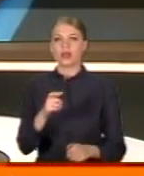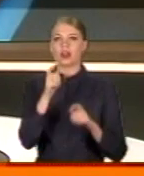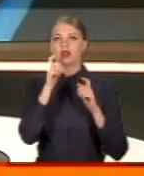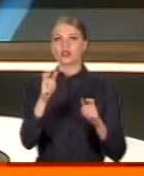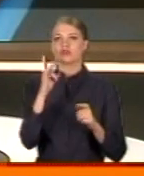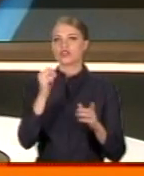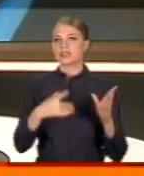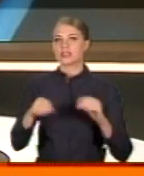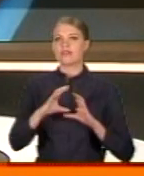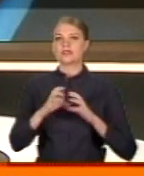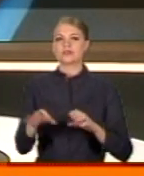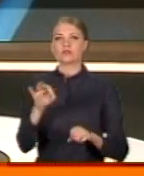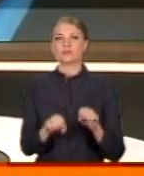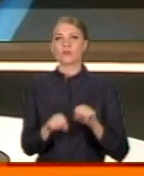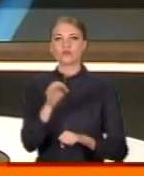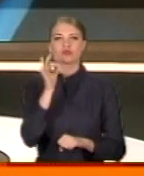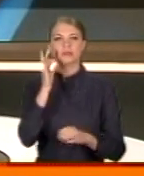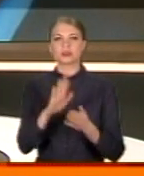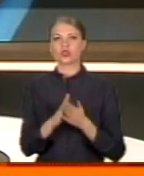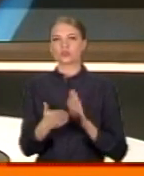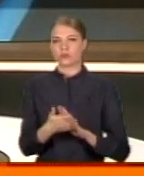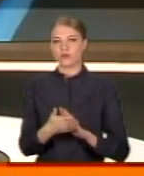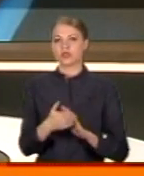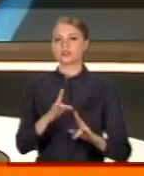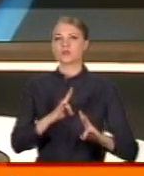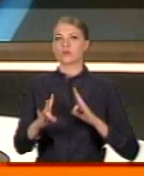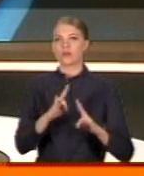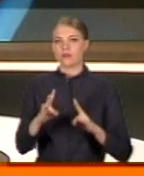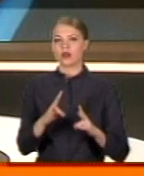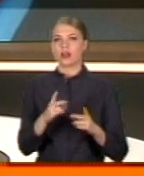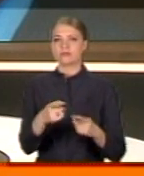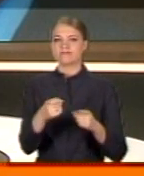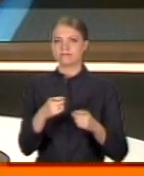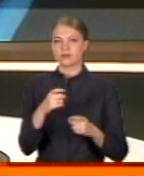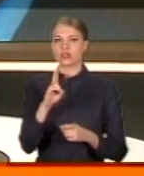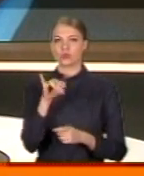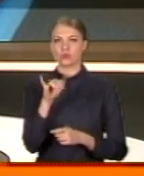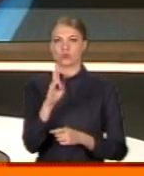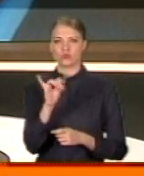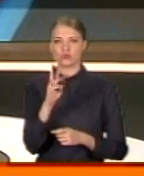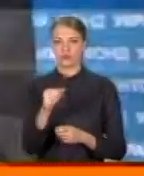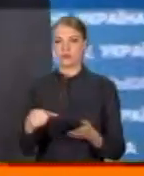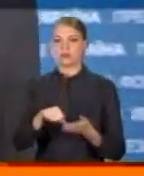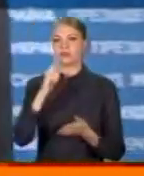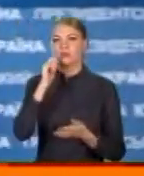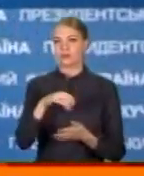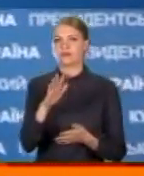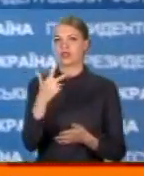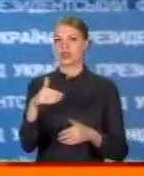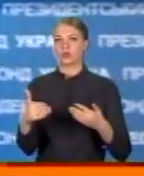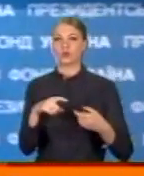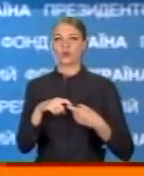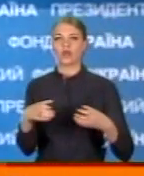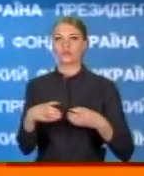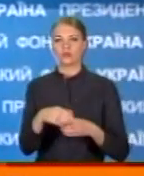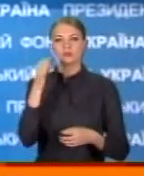Кричати на увесь світ про порушення мінських домовленостей бойовиками закликав Леонід Кучма. Представник України в тристоронній контактній